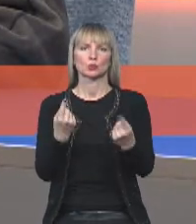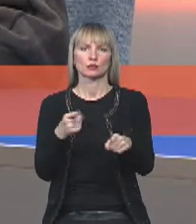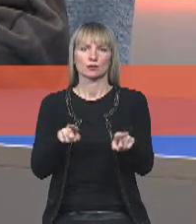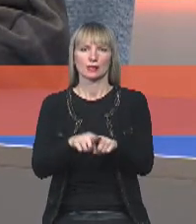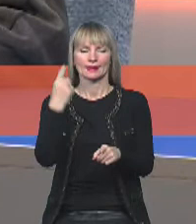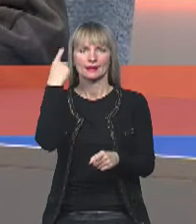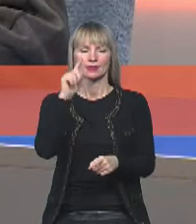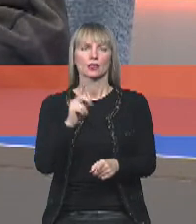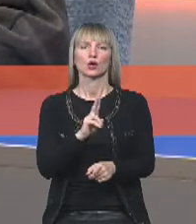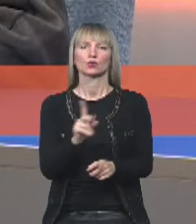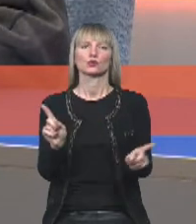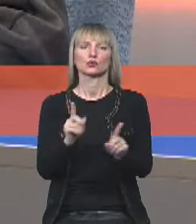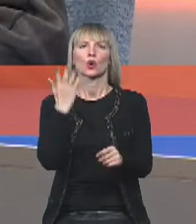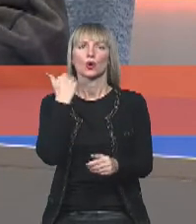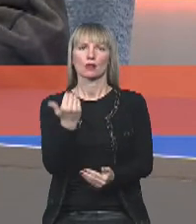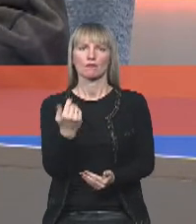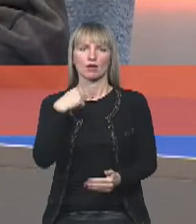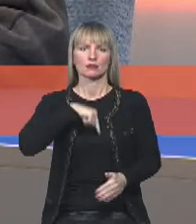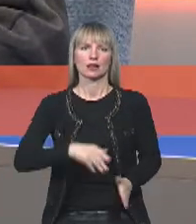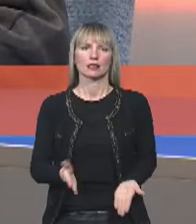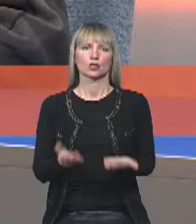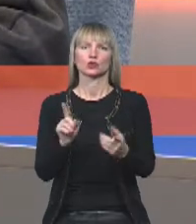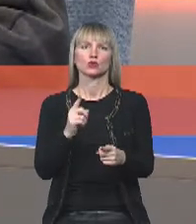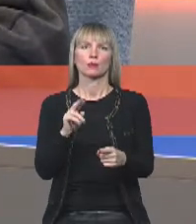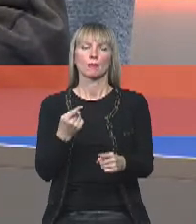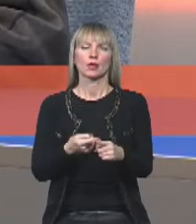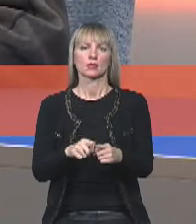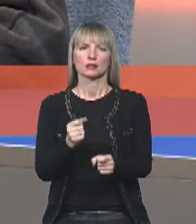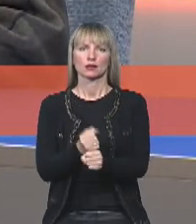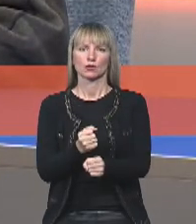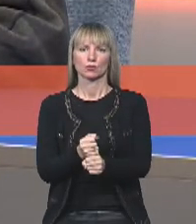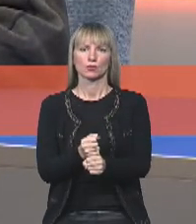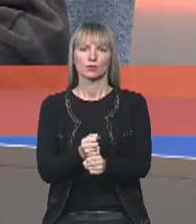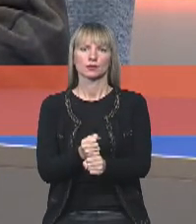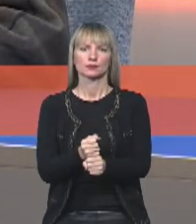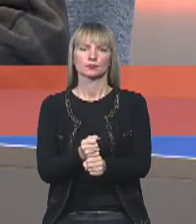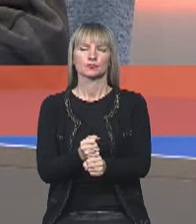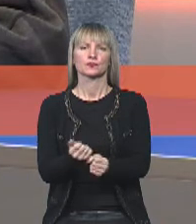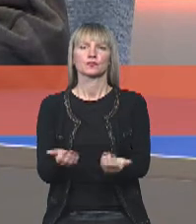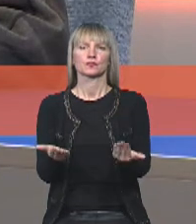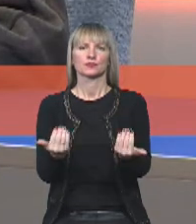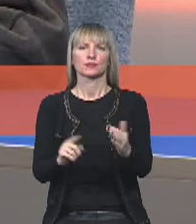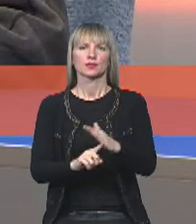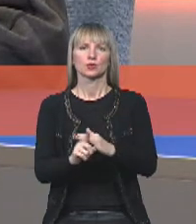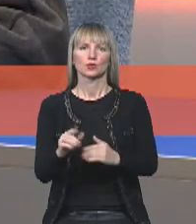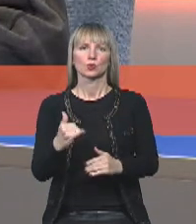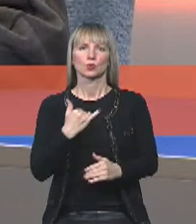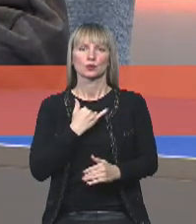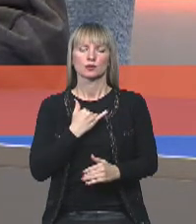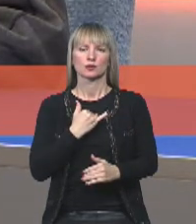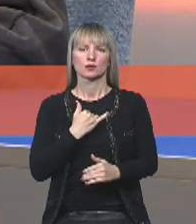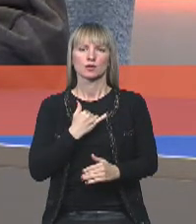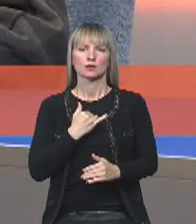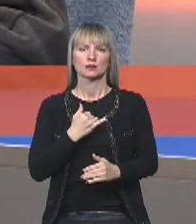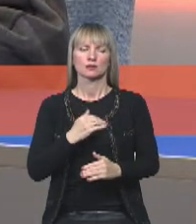Як, хто, що, коли вас надихнуло на те, щоб цим займатися? Ну, давайте почнемо з того, що у нас полігони переповнені